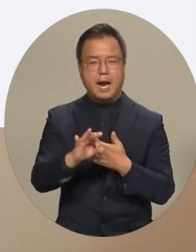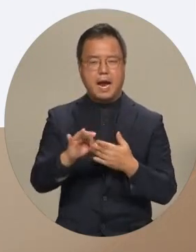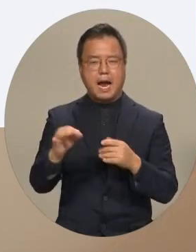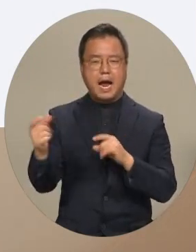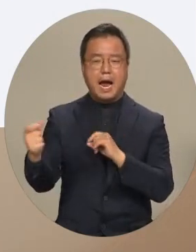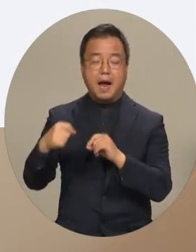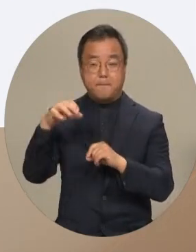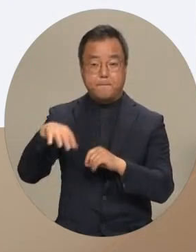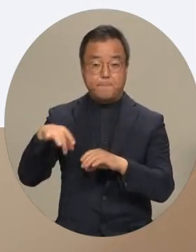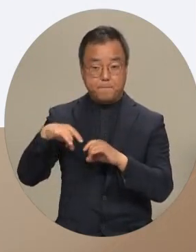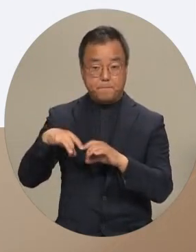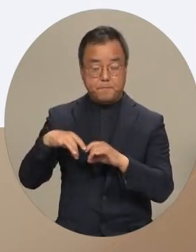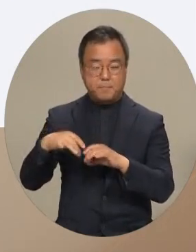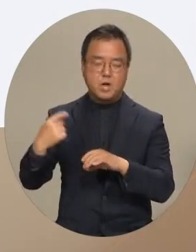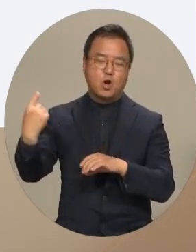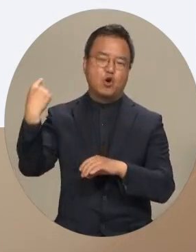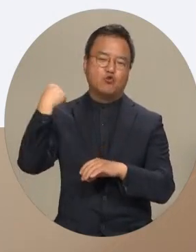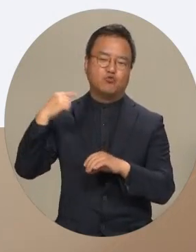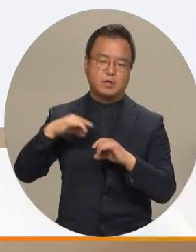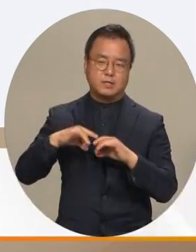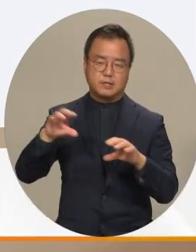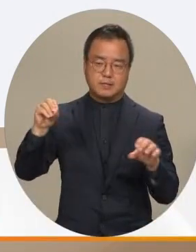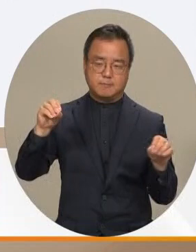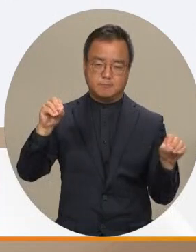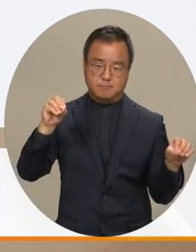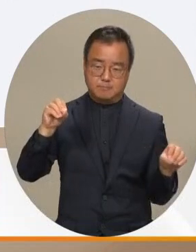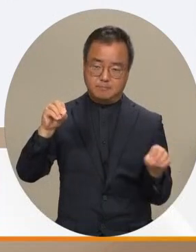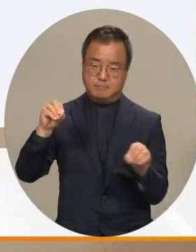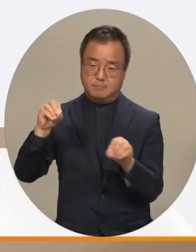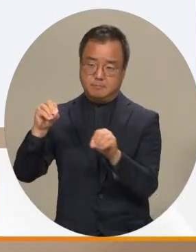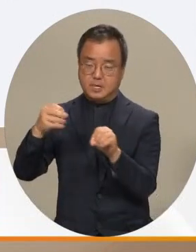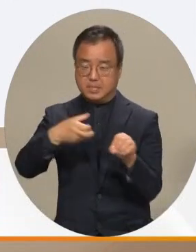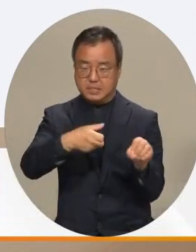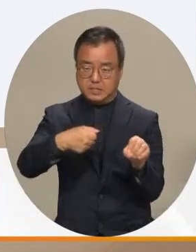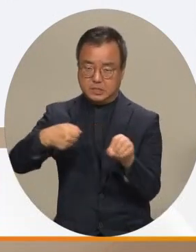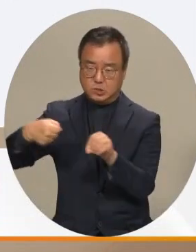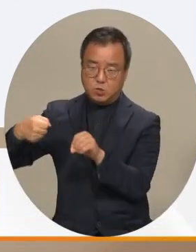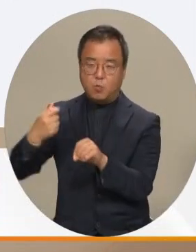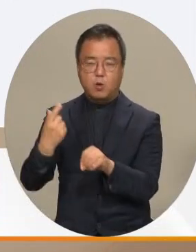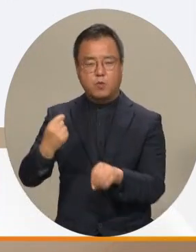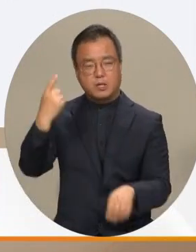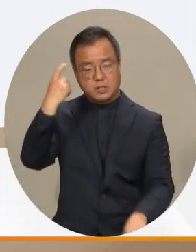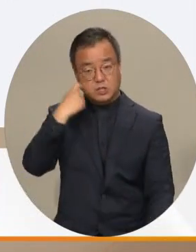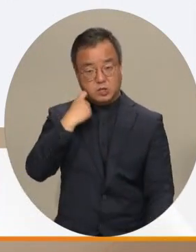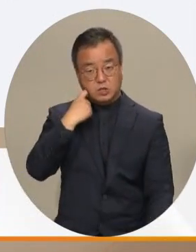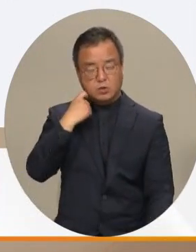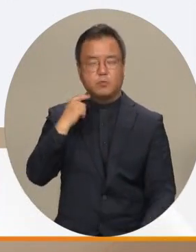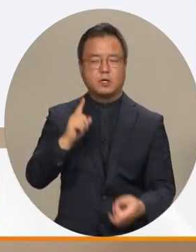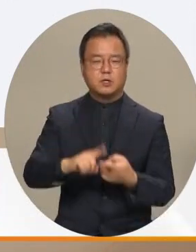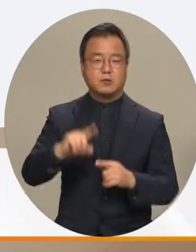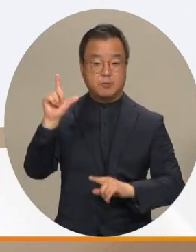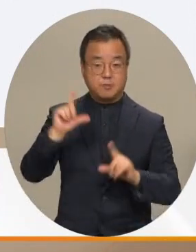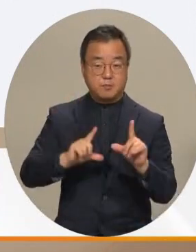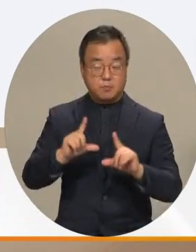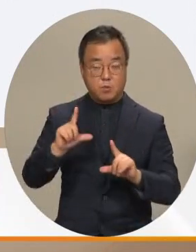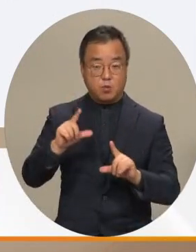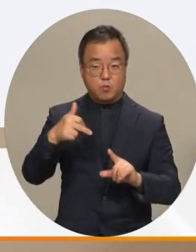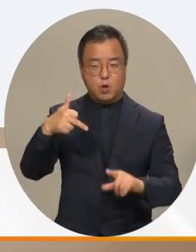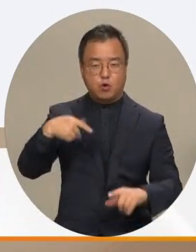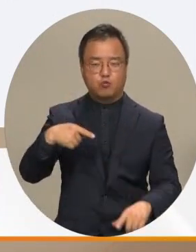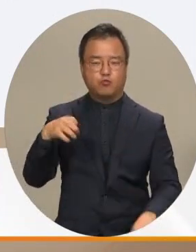끌어당기는 것과 같은 모습으로 보이게 되는 것입니다 그래서 이렇게 만들어진 전자의 쌍을 저희가 쿠퍼상이라고 부릅니다